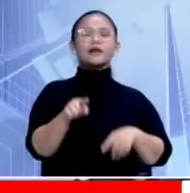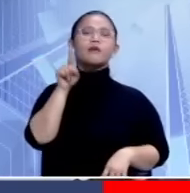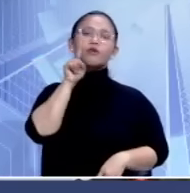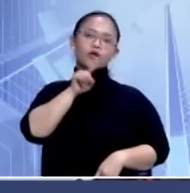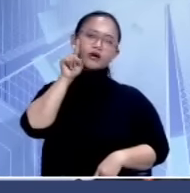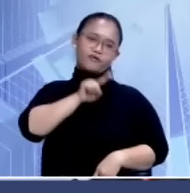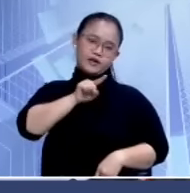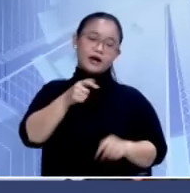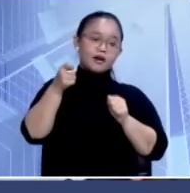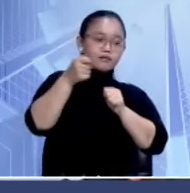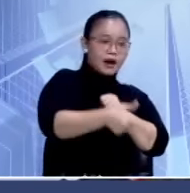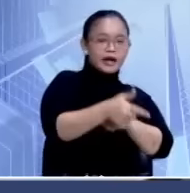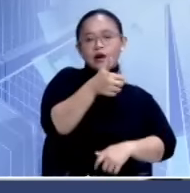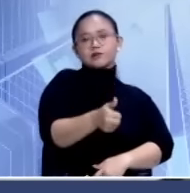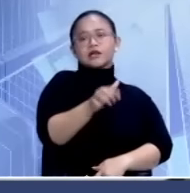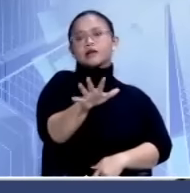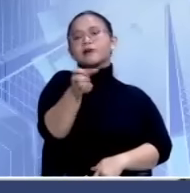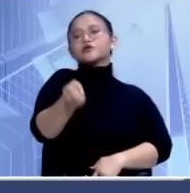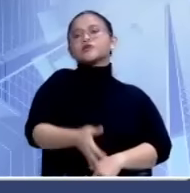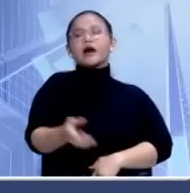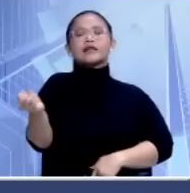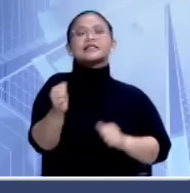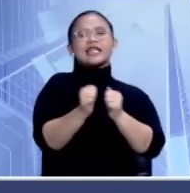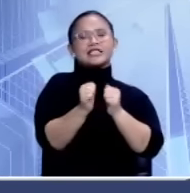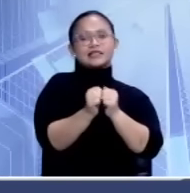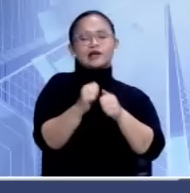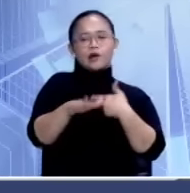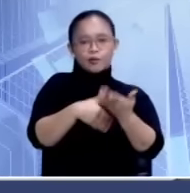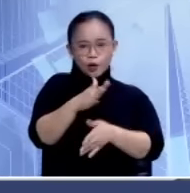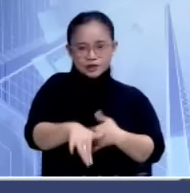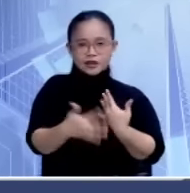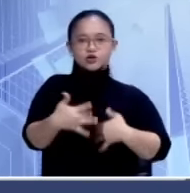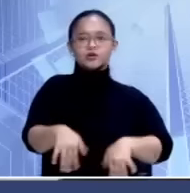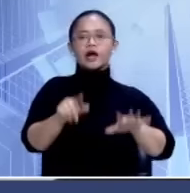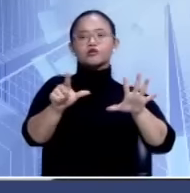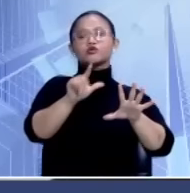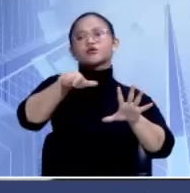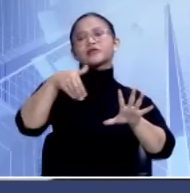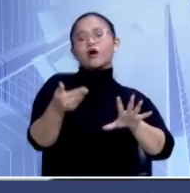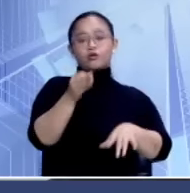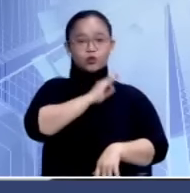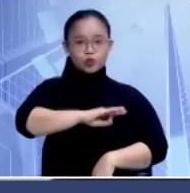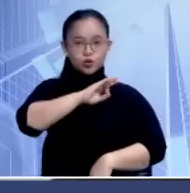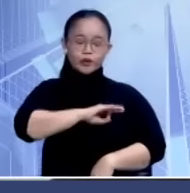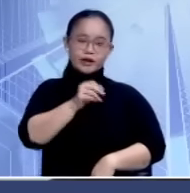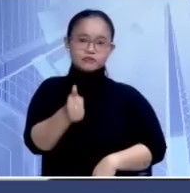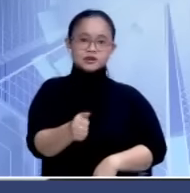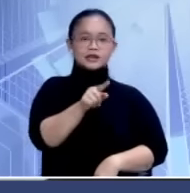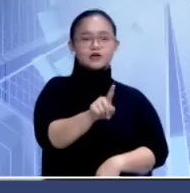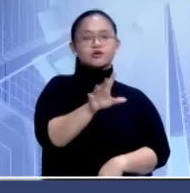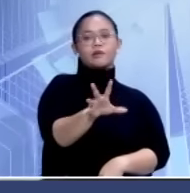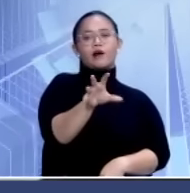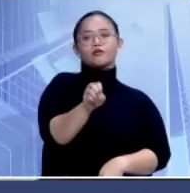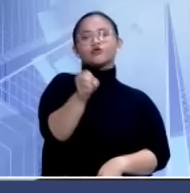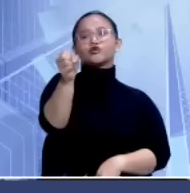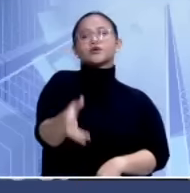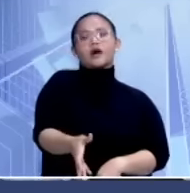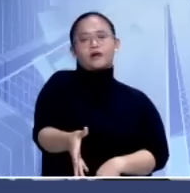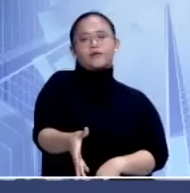sebesar 5 juta rupiah. Selama 7 tahun, kedua pelaku berhasil meraup keuntungan hingga 150 juta